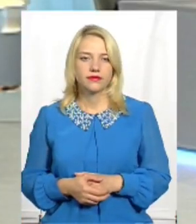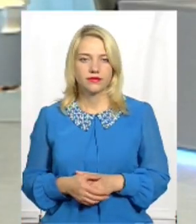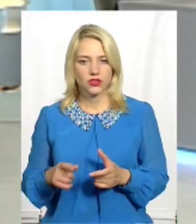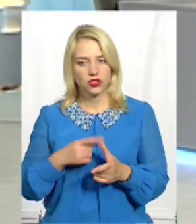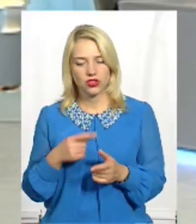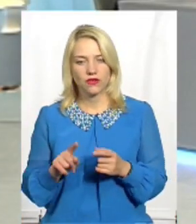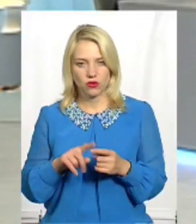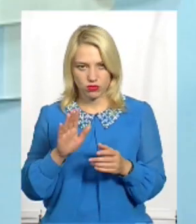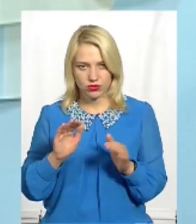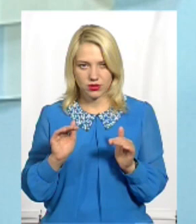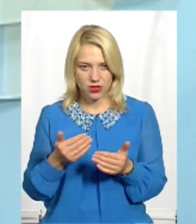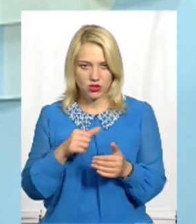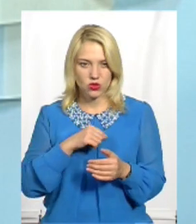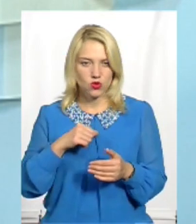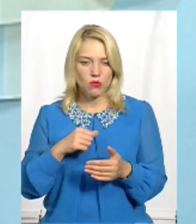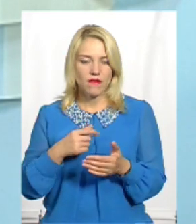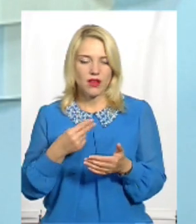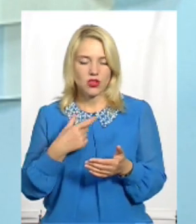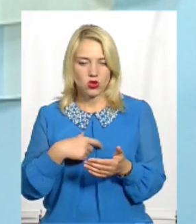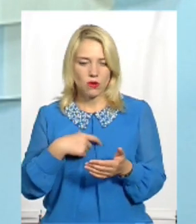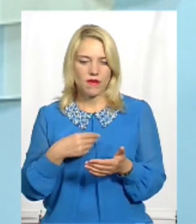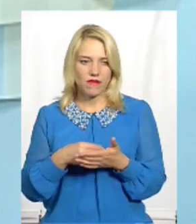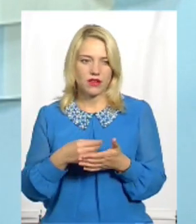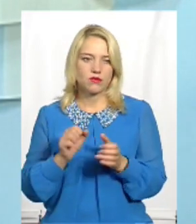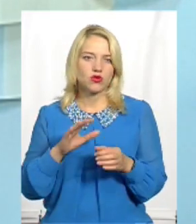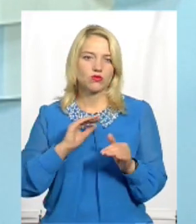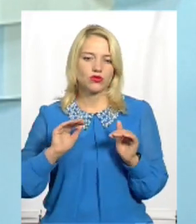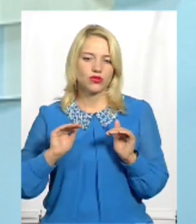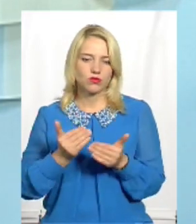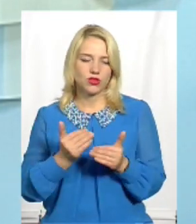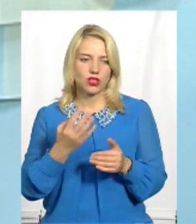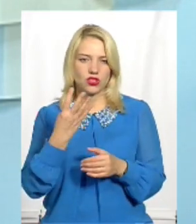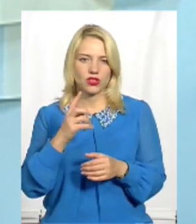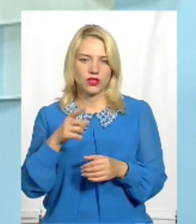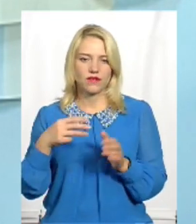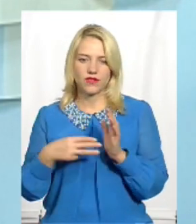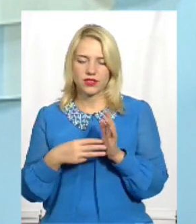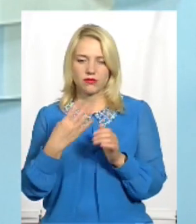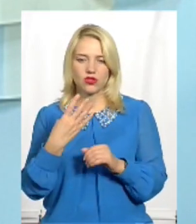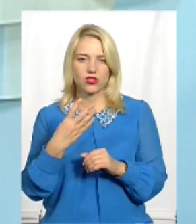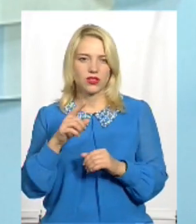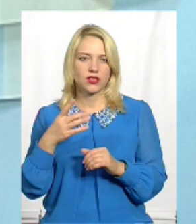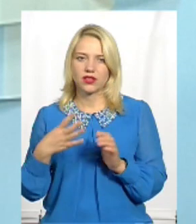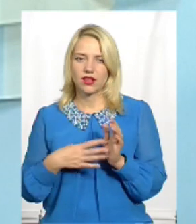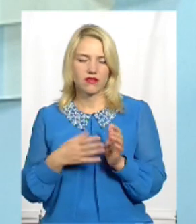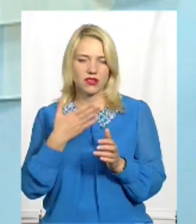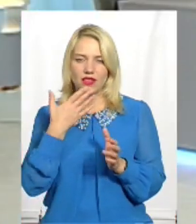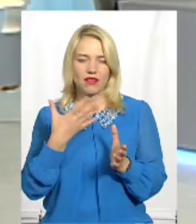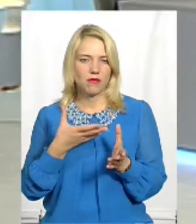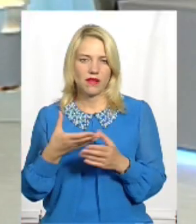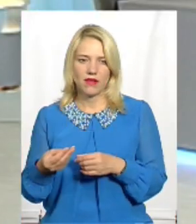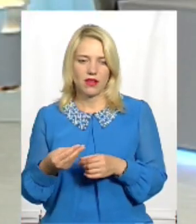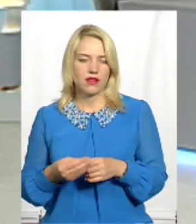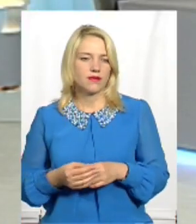Чи воно зменшить собівартість? Да, може воно зменшить собівартість до 4,9-4,8, але це не впливає на тариф. А міська